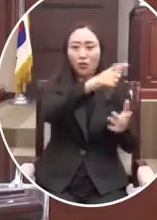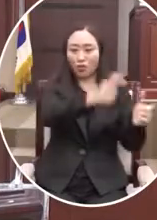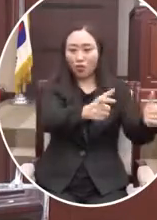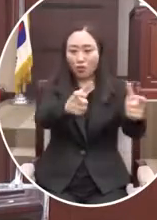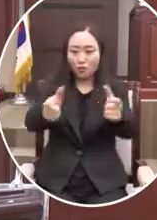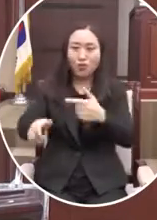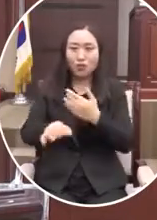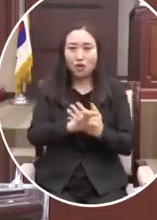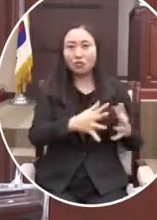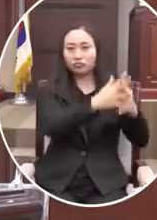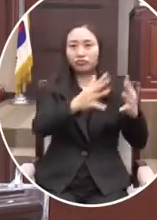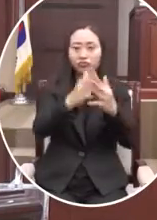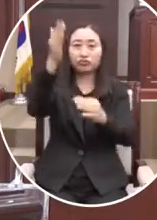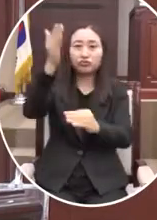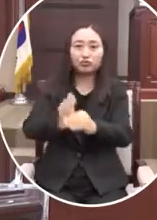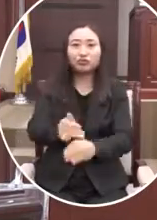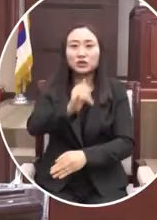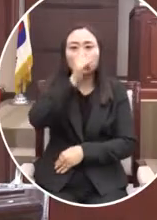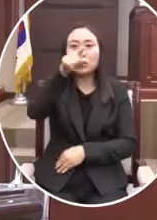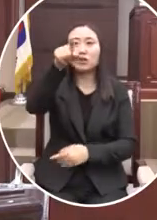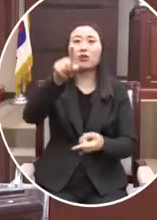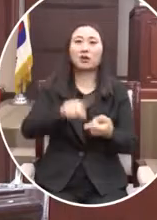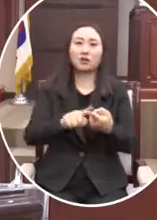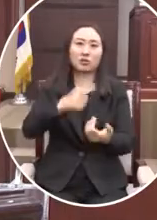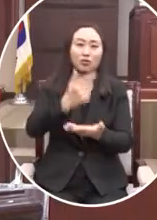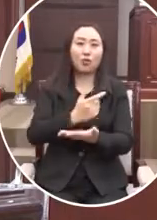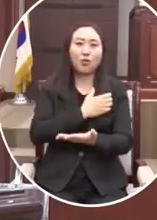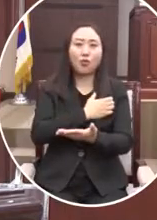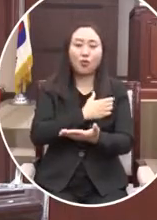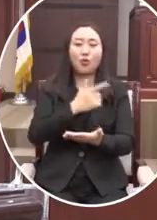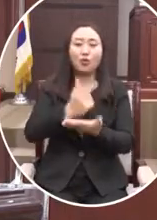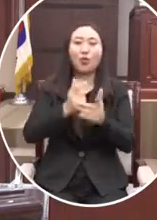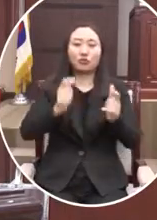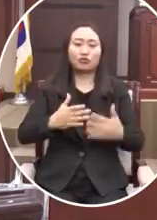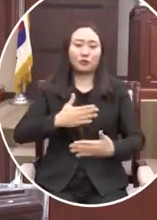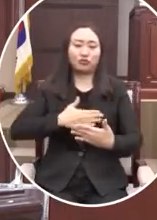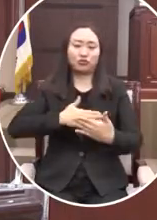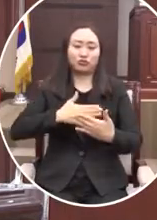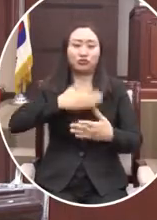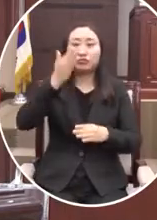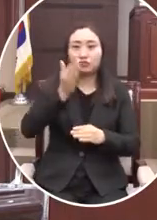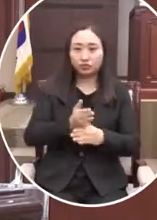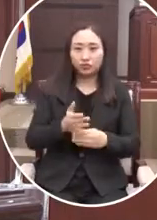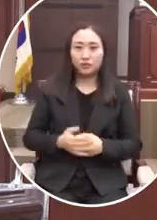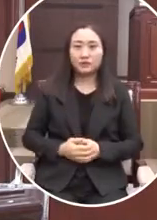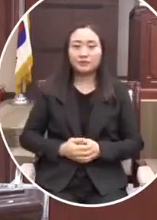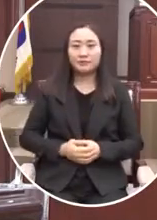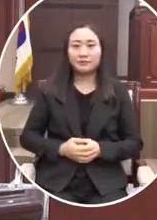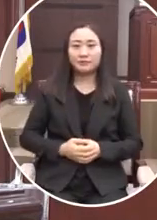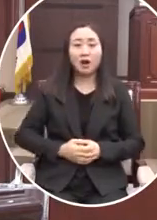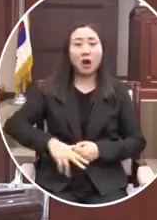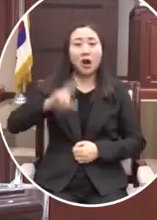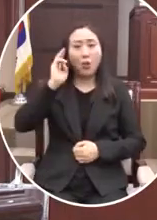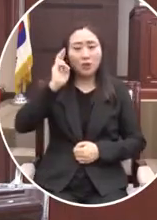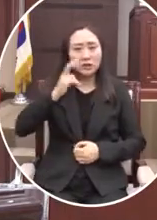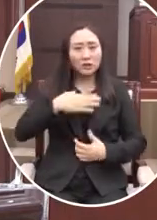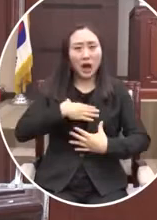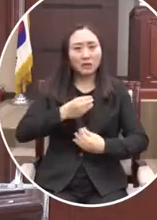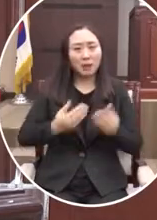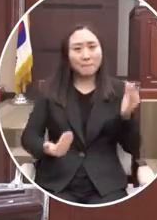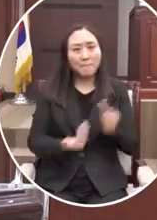곳곳에서 건설을 추진 중입니다. 이에 대해 노원 주민들은 불안에 떨고 있습니다.